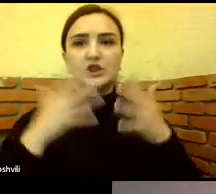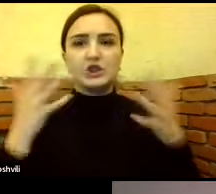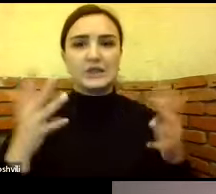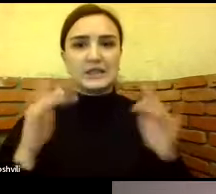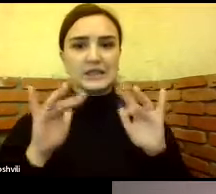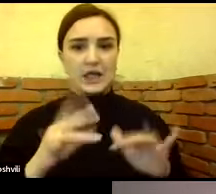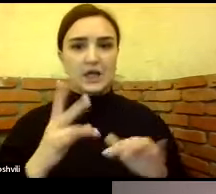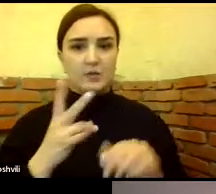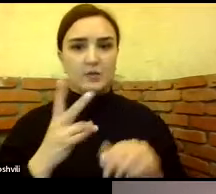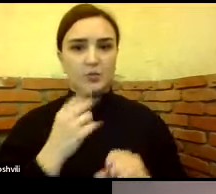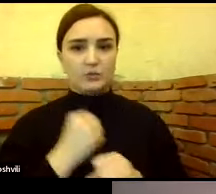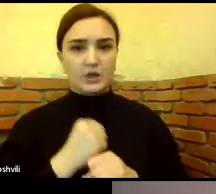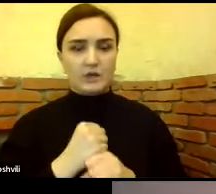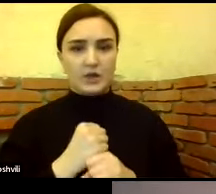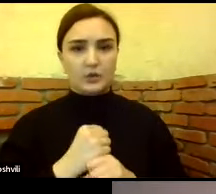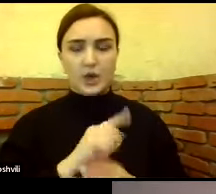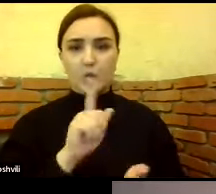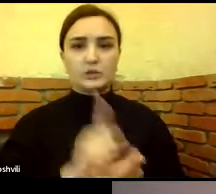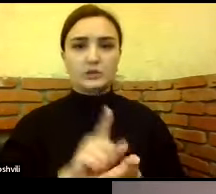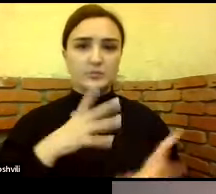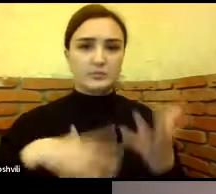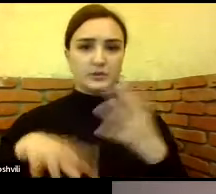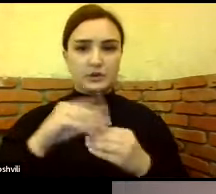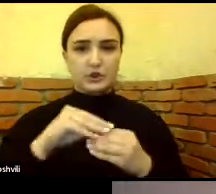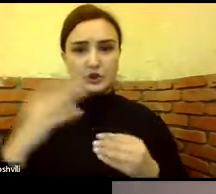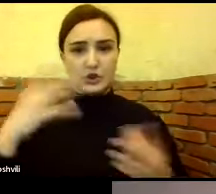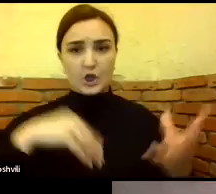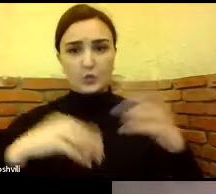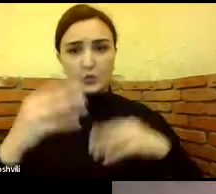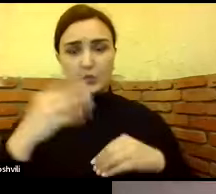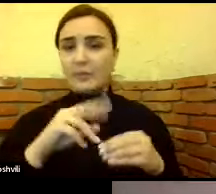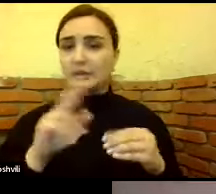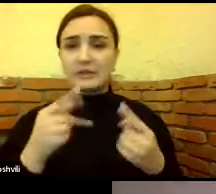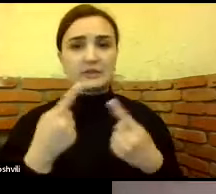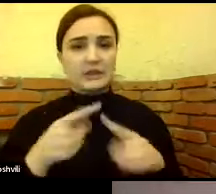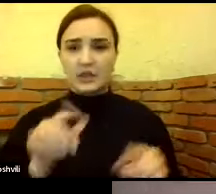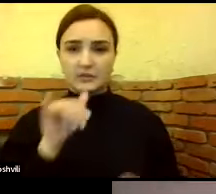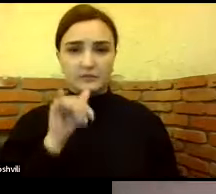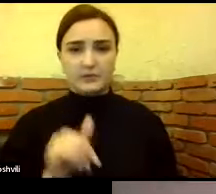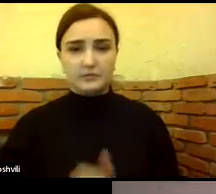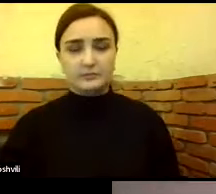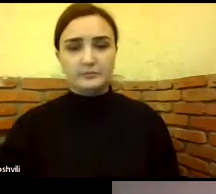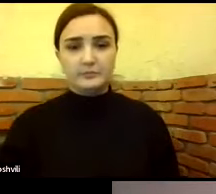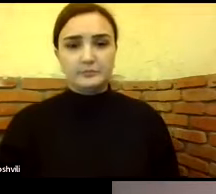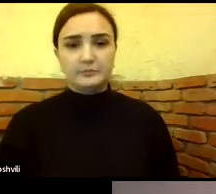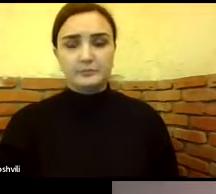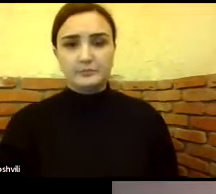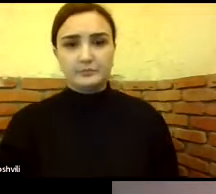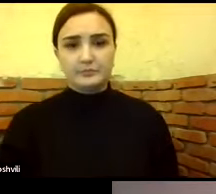რომელშიც აუცილებელია ყველა ჩვენგანი შართულობა რა და სხვანაირად არ გამოდის.